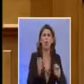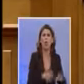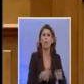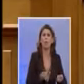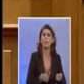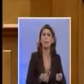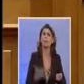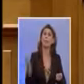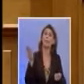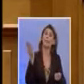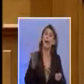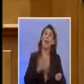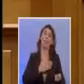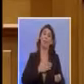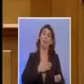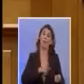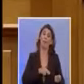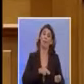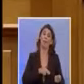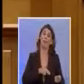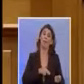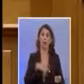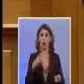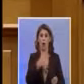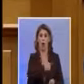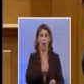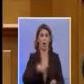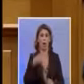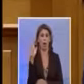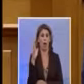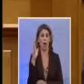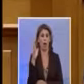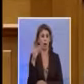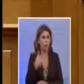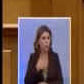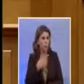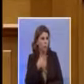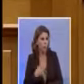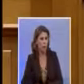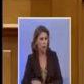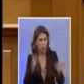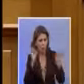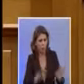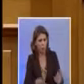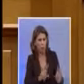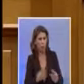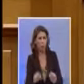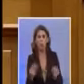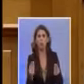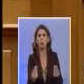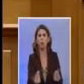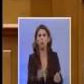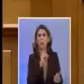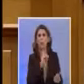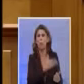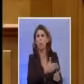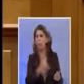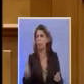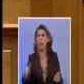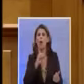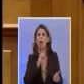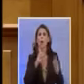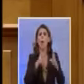στον υποτίθεται δικό μας καναλάρχη? Του συμπεριφερθήκαμε με τον ίδιο ακριβώς τρόπο που συμπεριφερθήκαμε στο